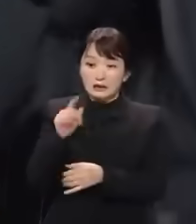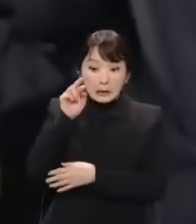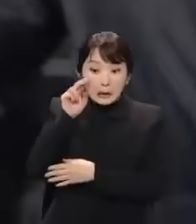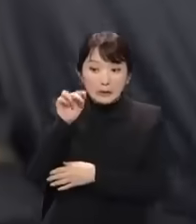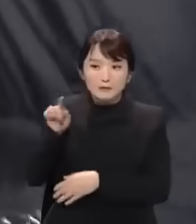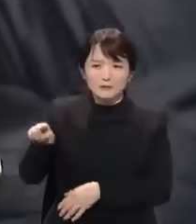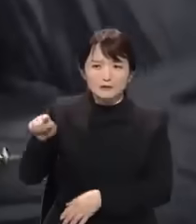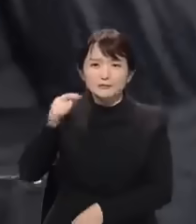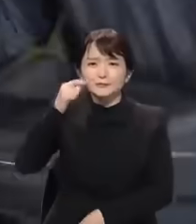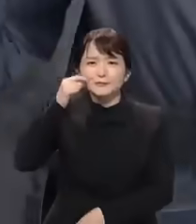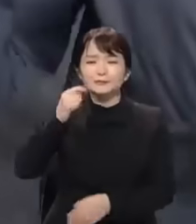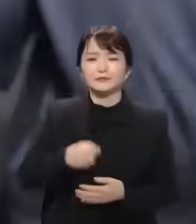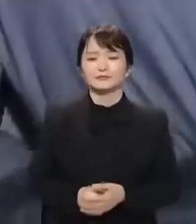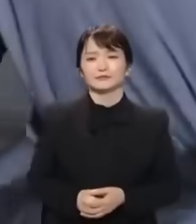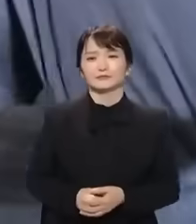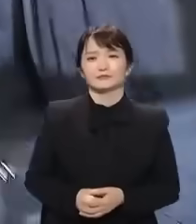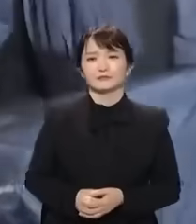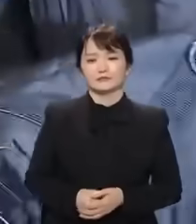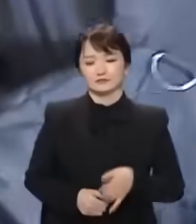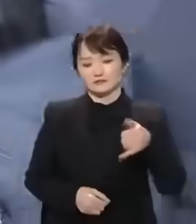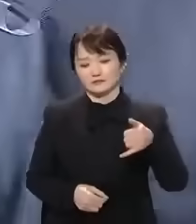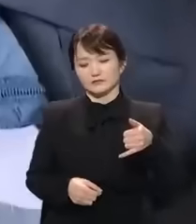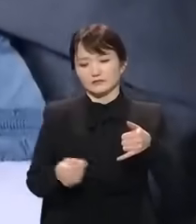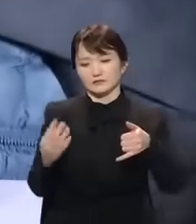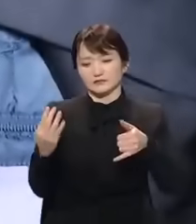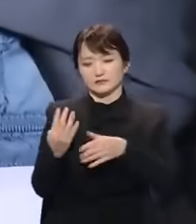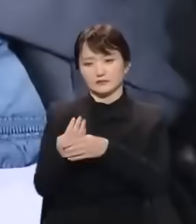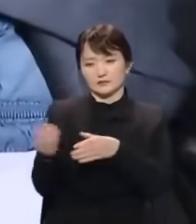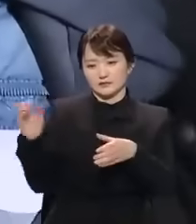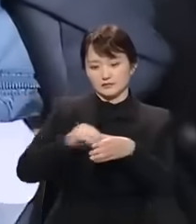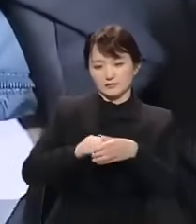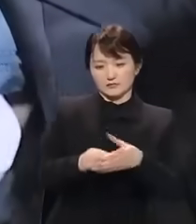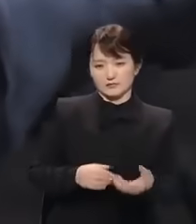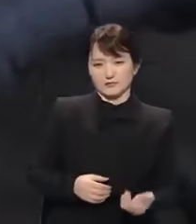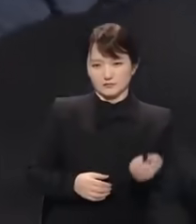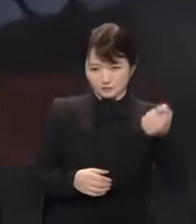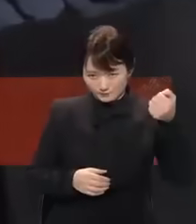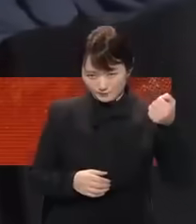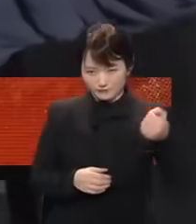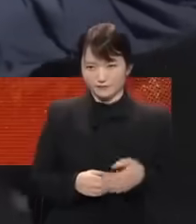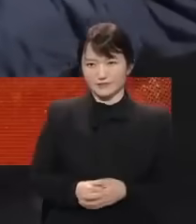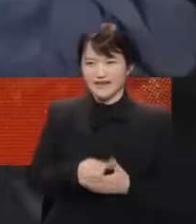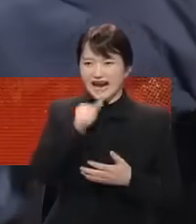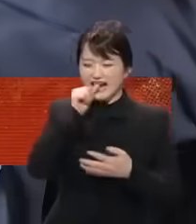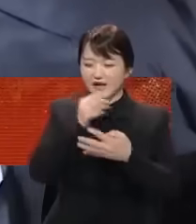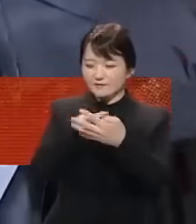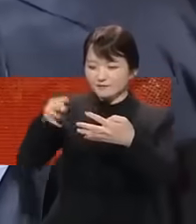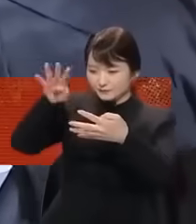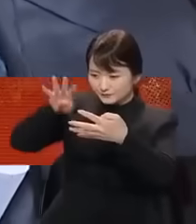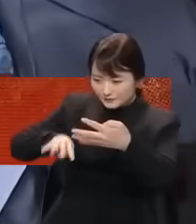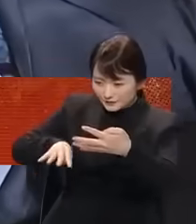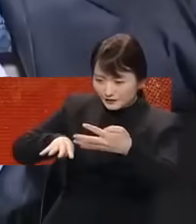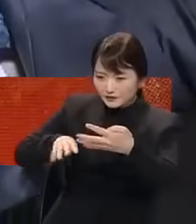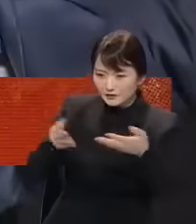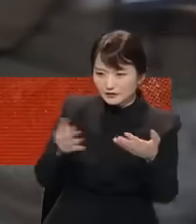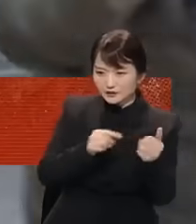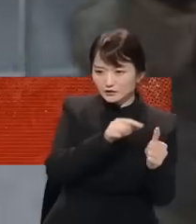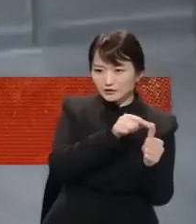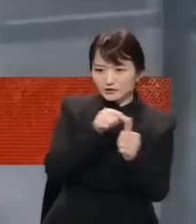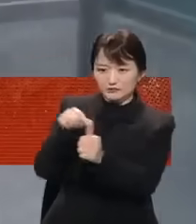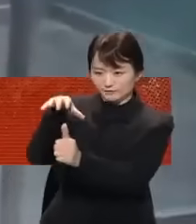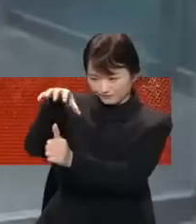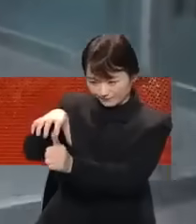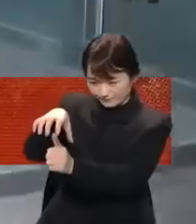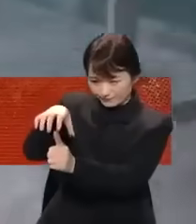알려졌습니다이 범행 당일에 돈가방 챙기고요 직원들의 그 금고 철창이 있습니다 철창 안에다 가둬두고 내부에서 못